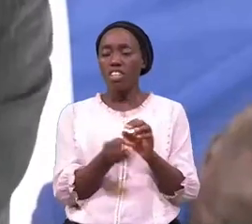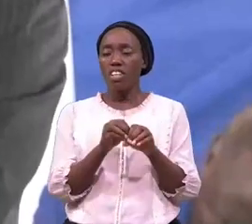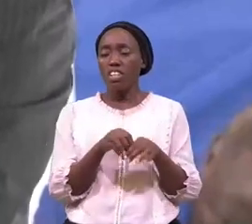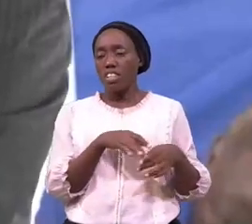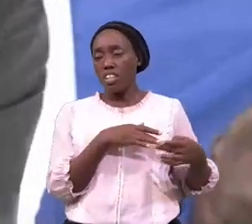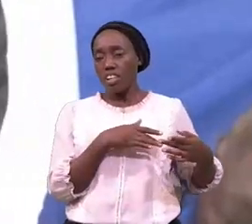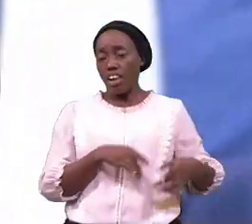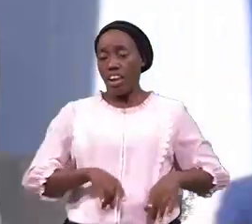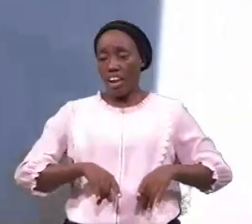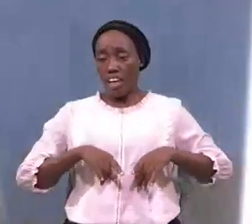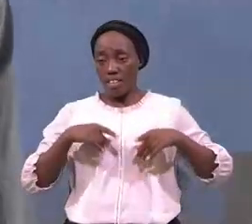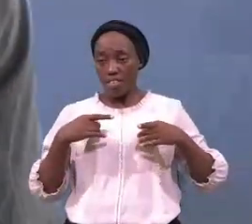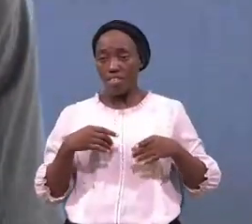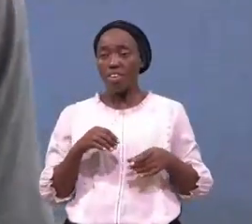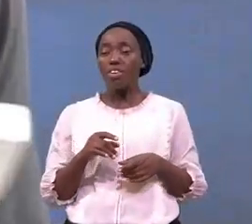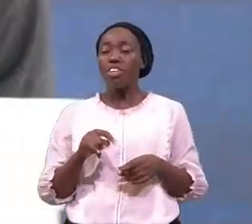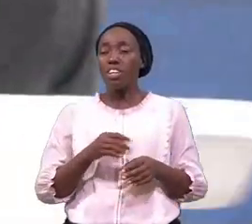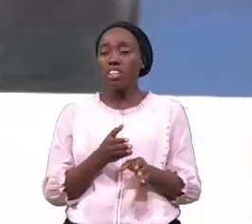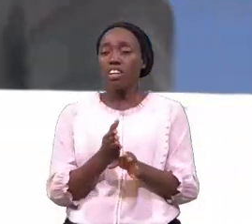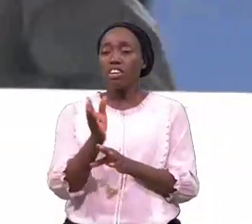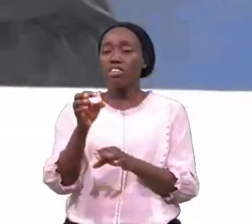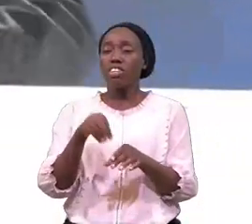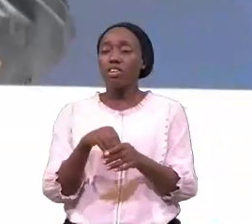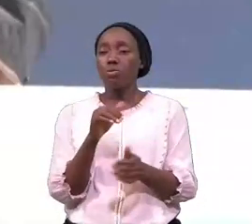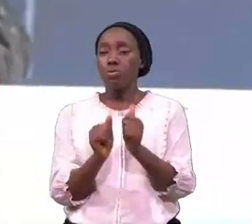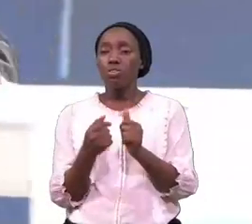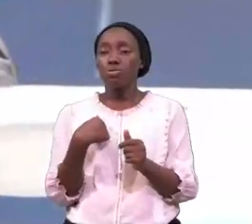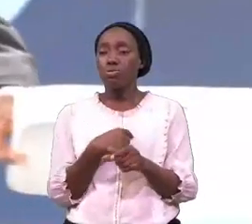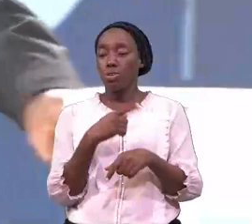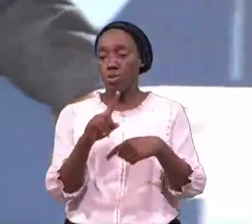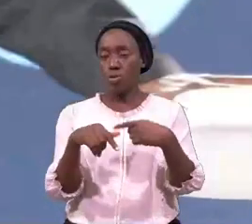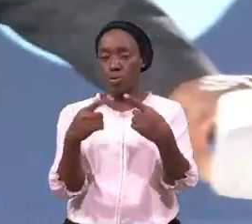Il veut la conversion dans les vies, dans les cœurs, dans la direction que nous suivons.